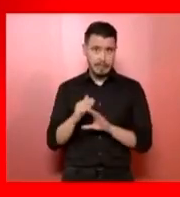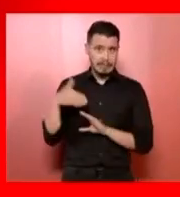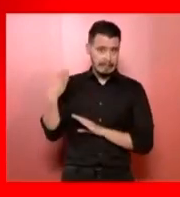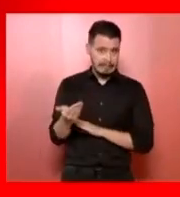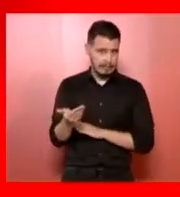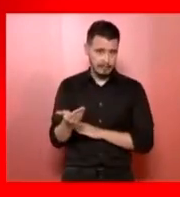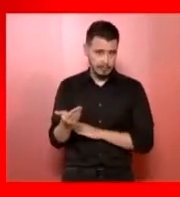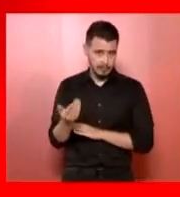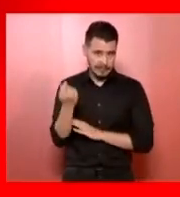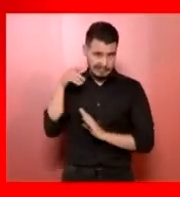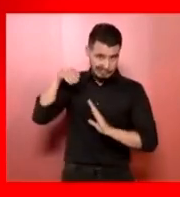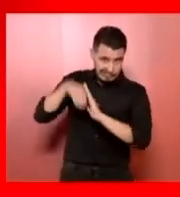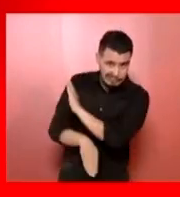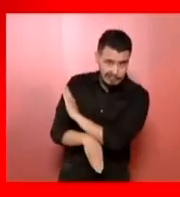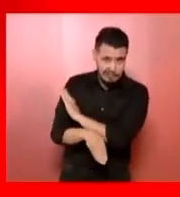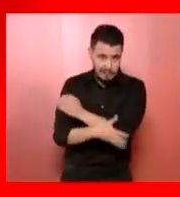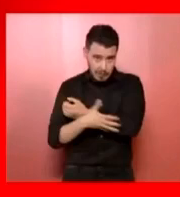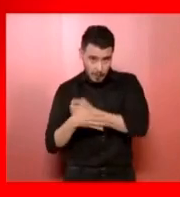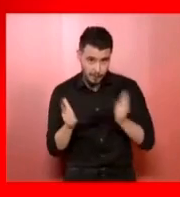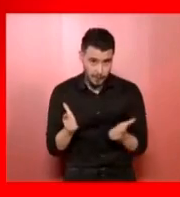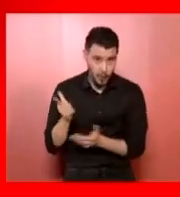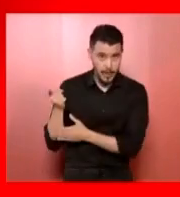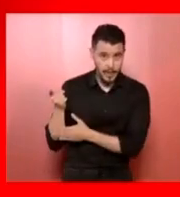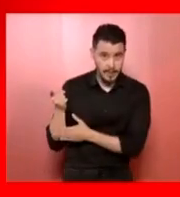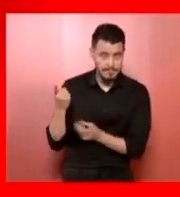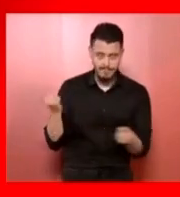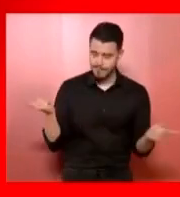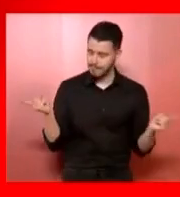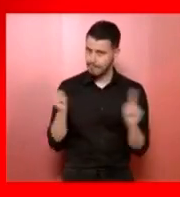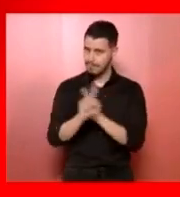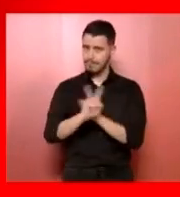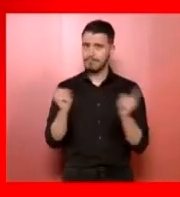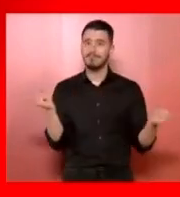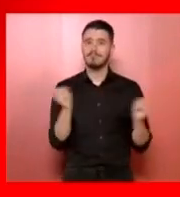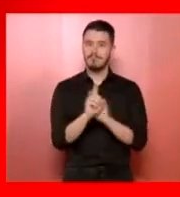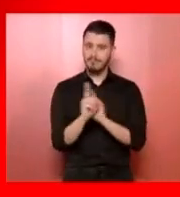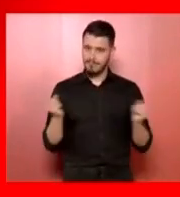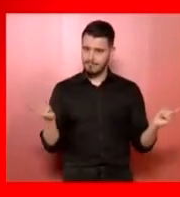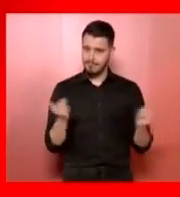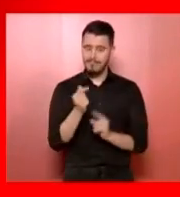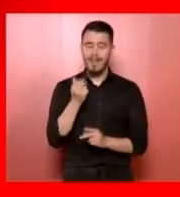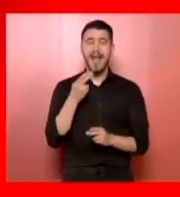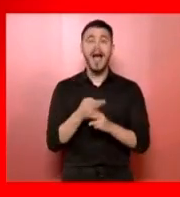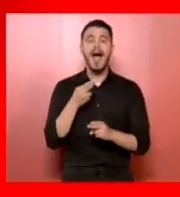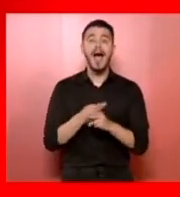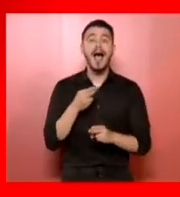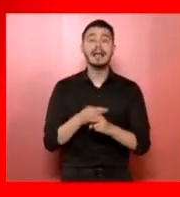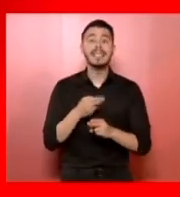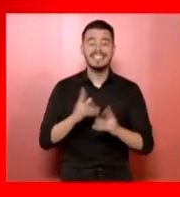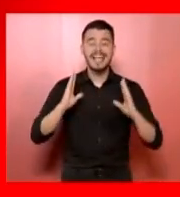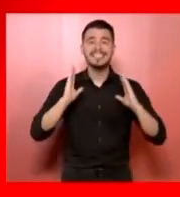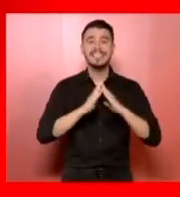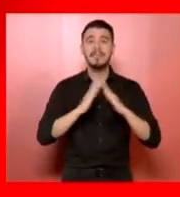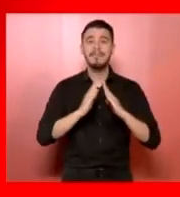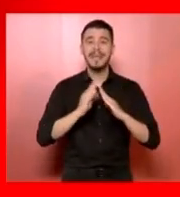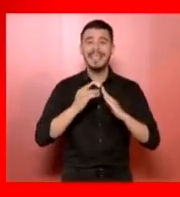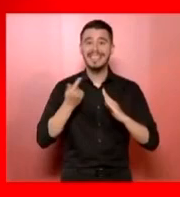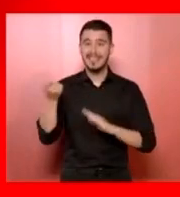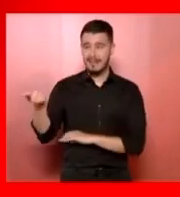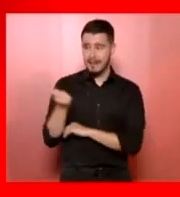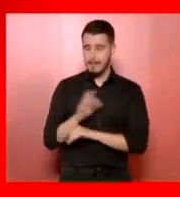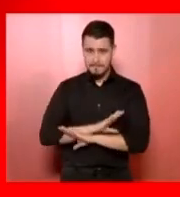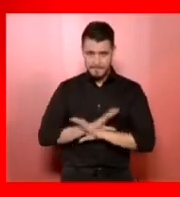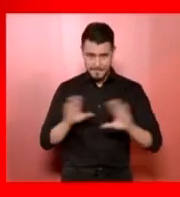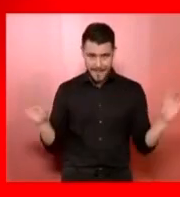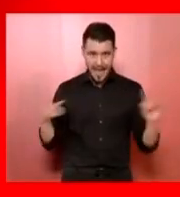Όχι, δεν είναι πιο φτωχιά, γιατί έχει αυξηθεί η αξία του σπιτιού. Και αυτό το ξέρει ο